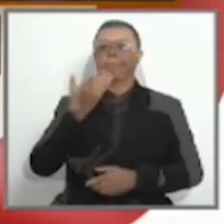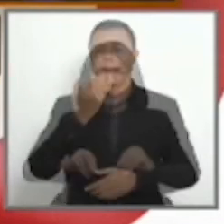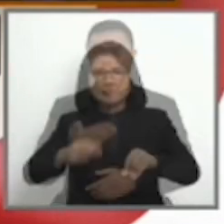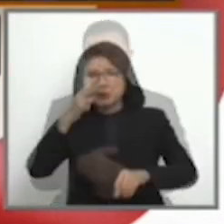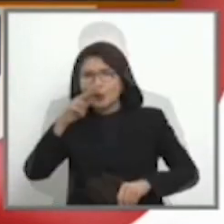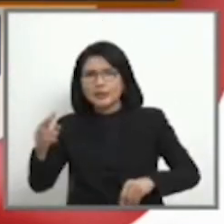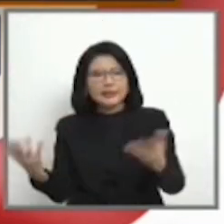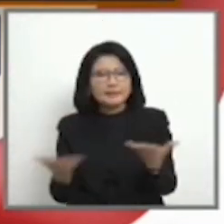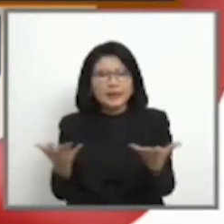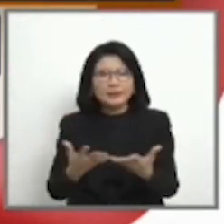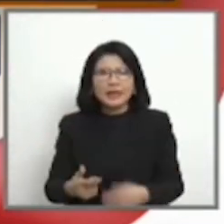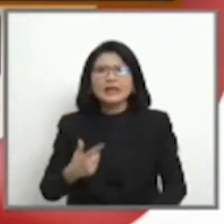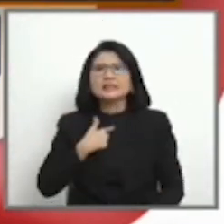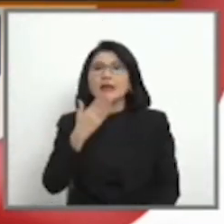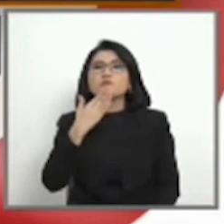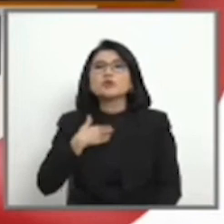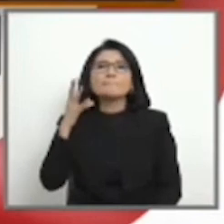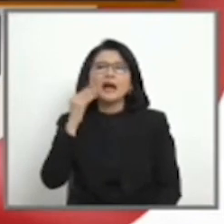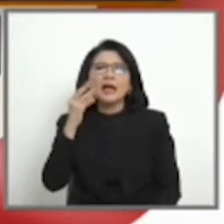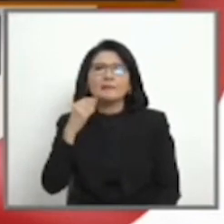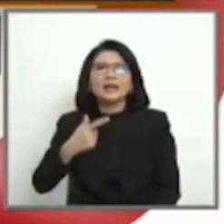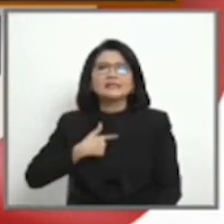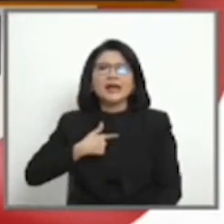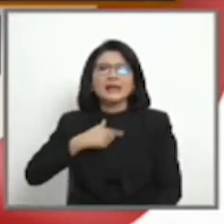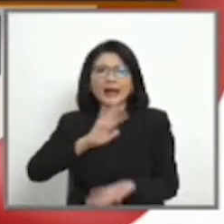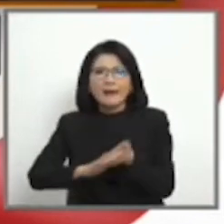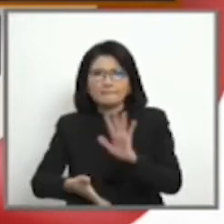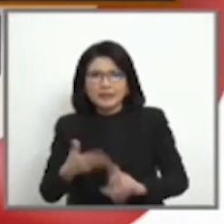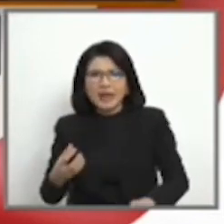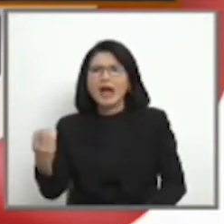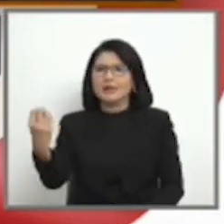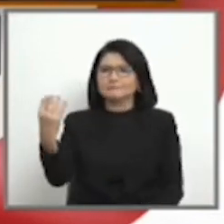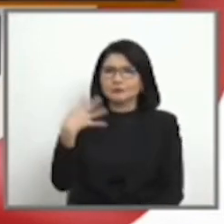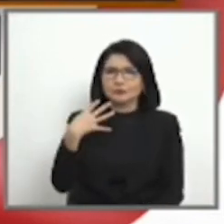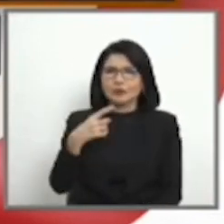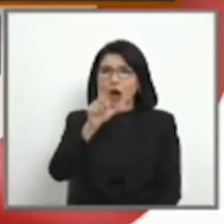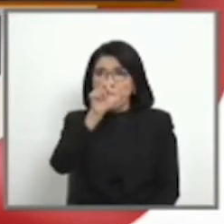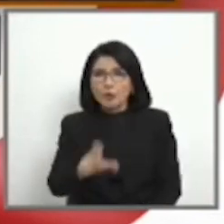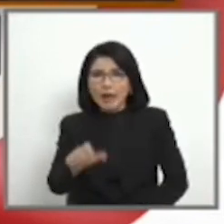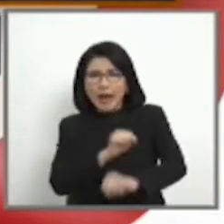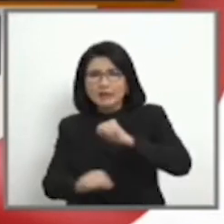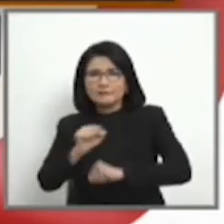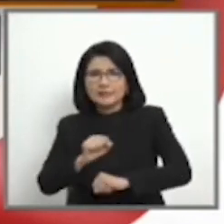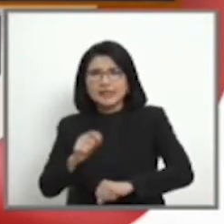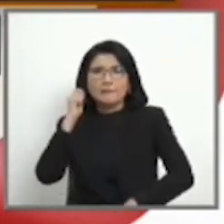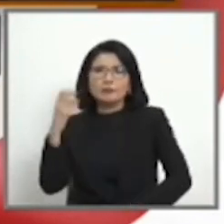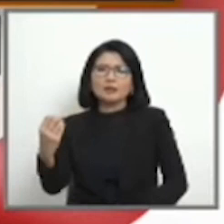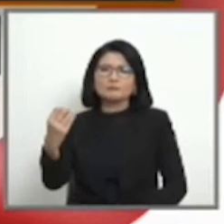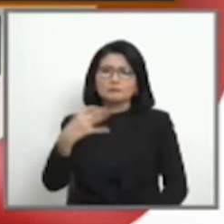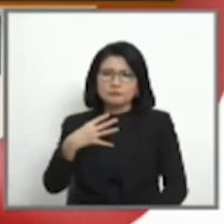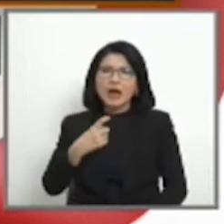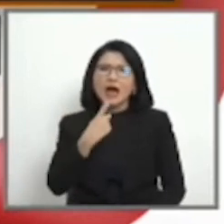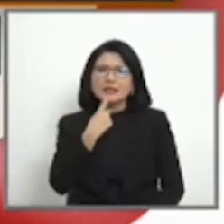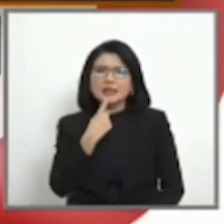kasih. Saya pernah pengalaman, saya pernah diberitahu oleh seorang aktivis, seorang perempuan, tentang